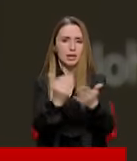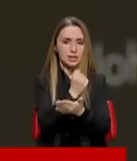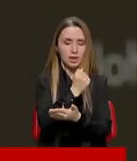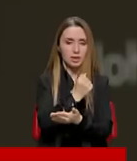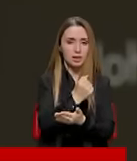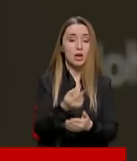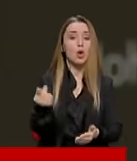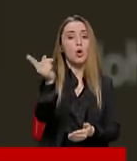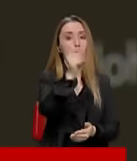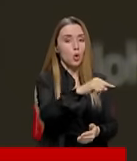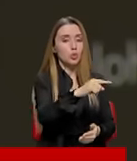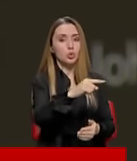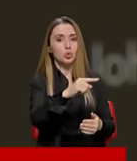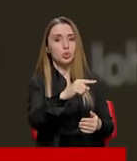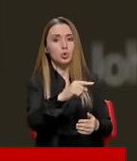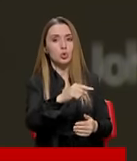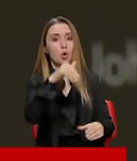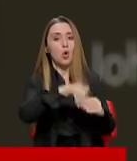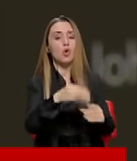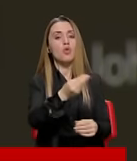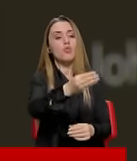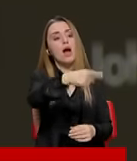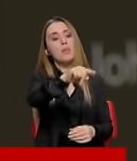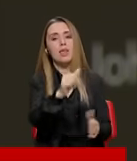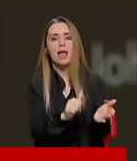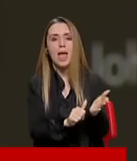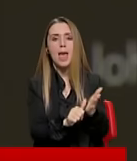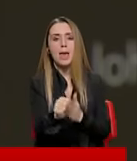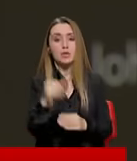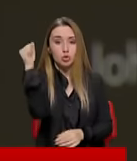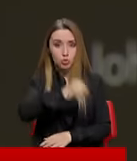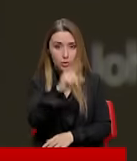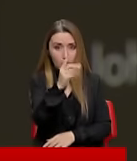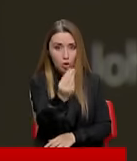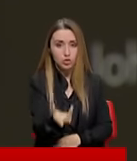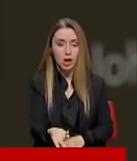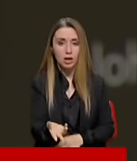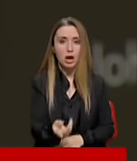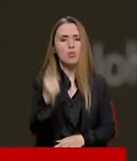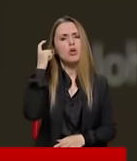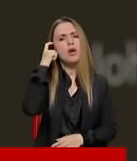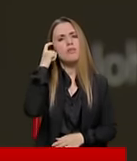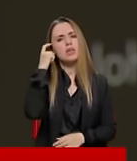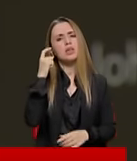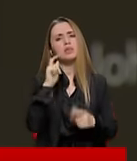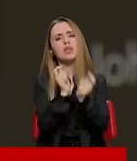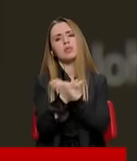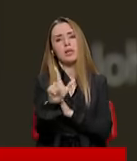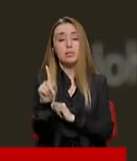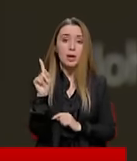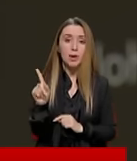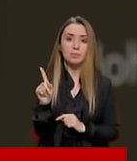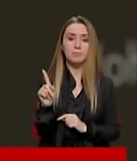şimdi geri kalan Eee oy vermeyenlerin hepsi Düşman mı şimdi bu zihniyetin ortadan kalkması lazım